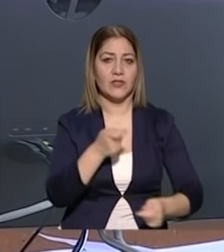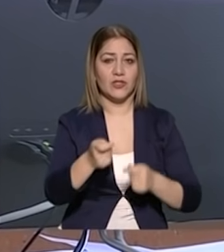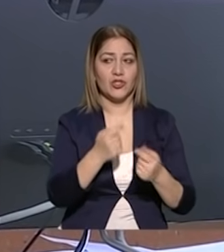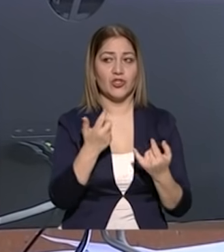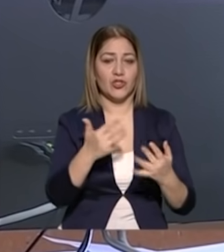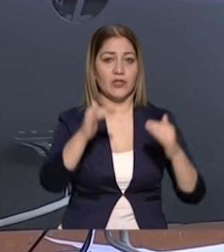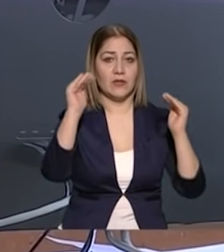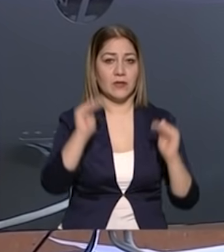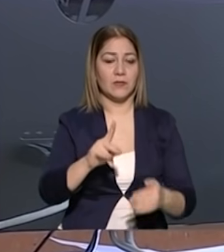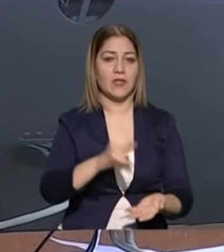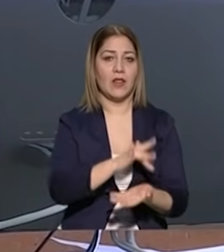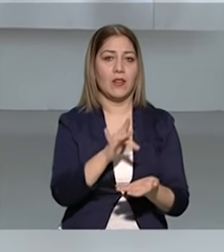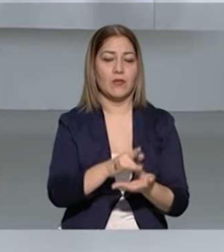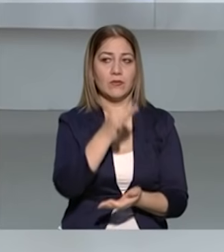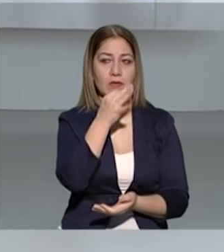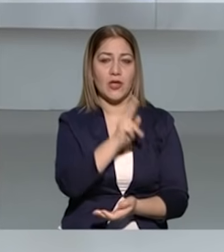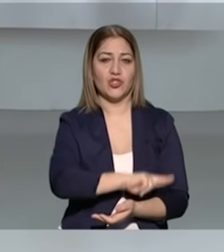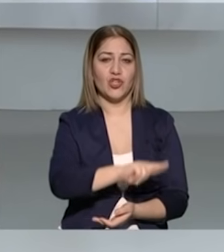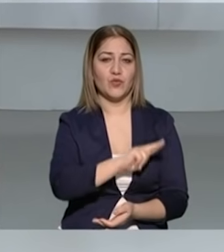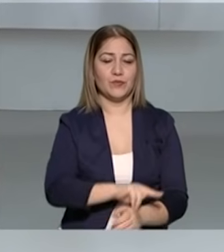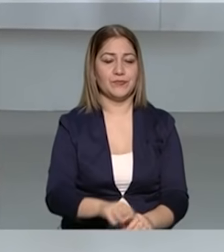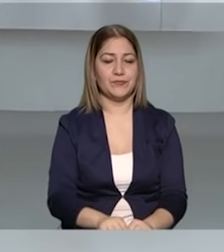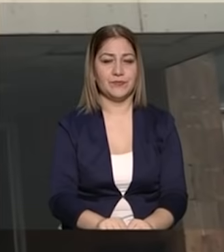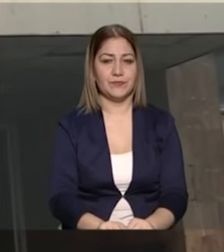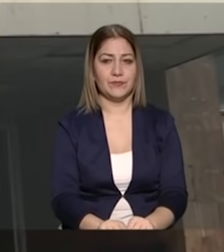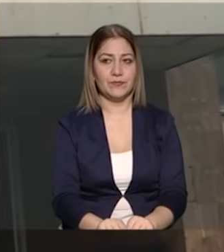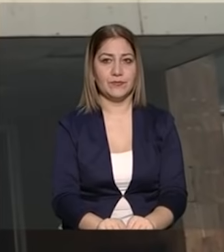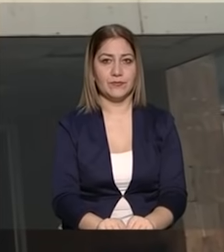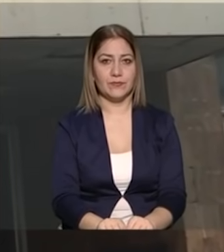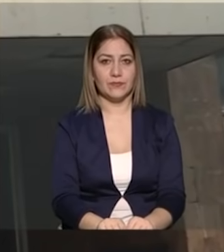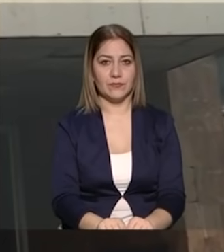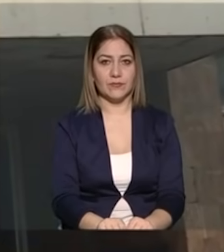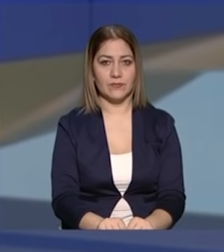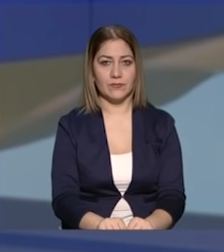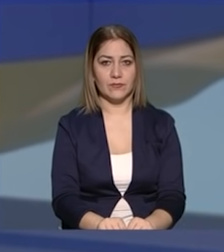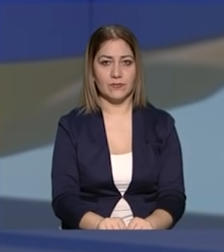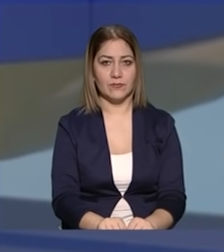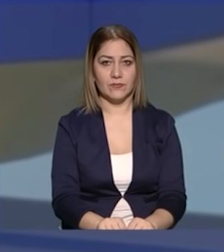նվազել է, սակայն կենտրոնը դեռ գործում է։ Վահե Կոստանդյան, Աշոտ Խաչատրյան, Լուրեր։